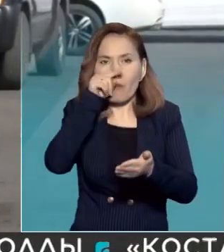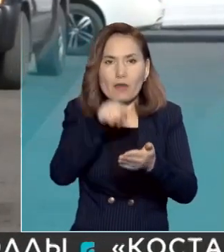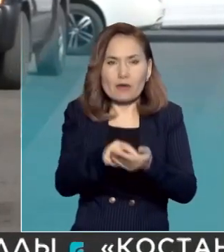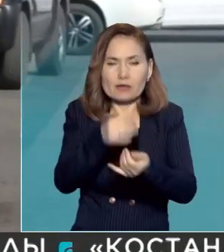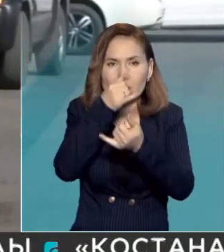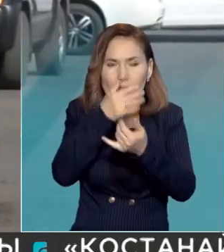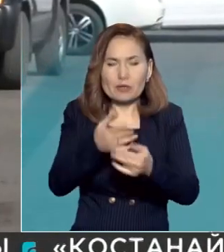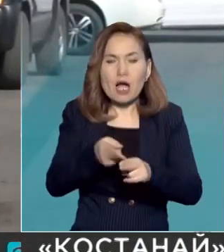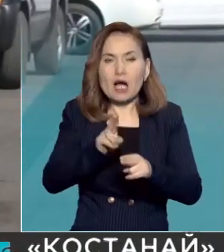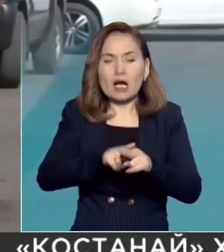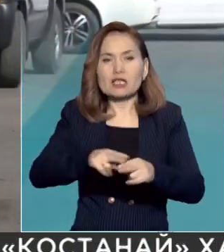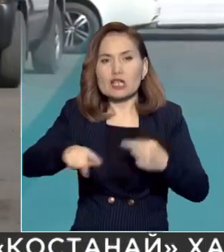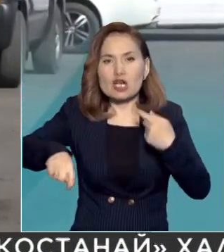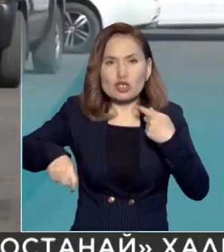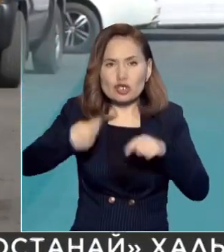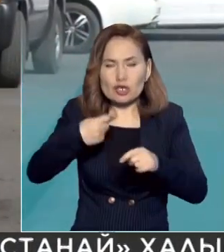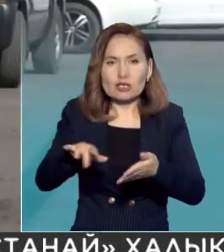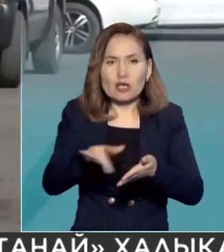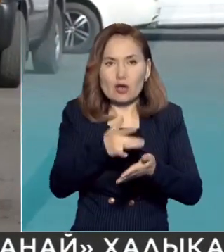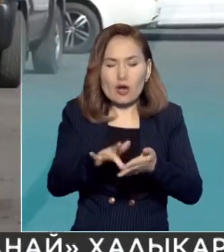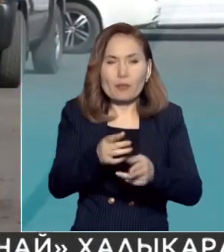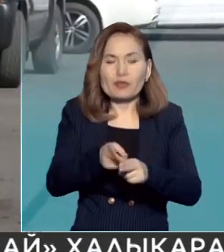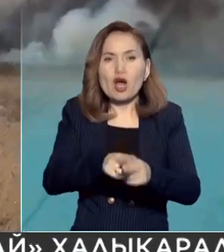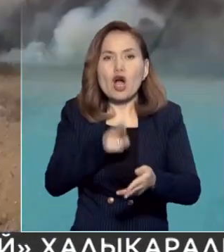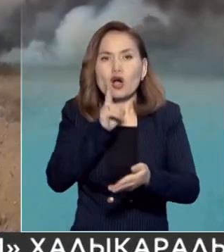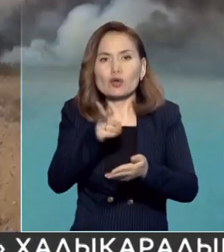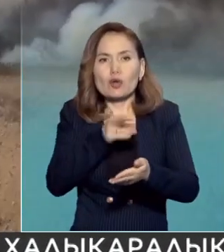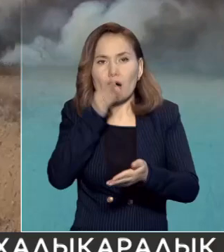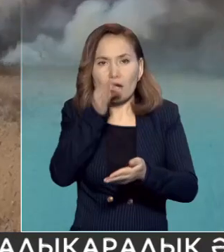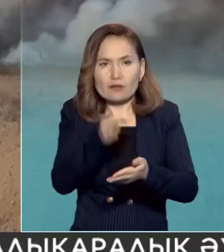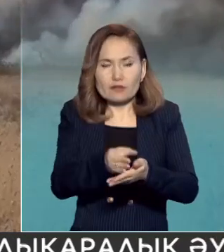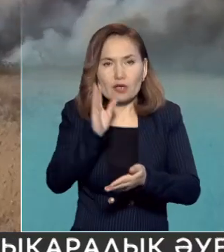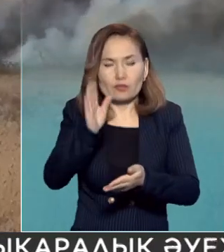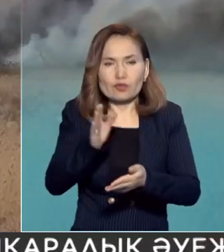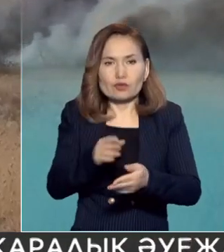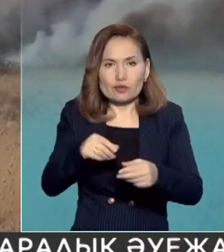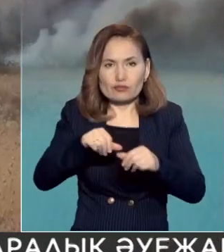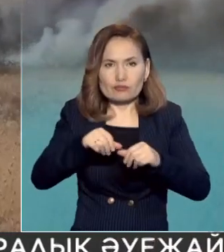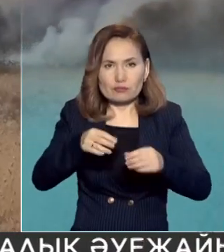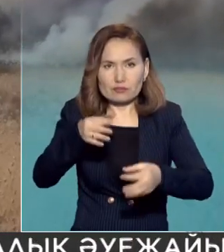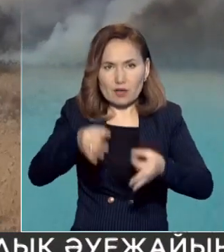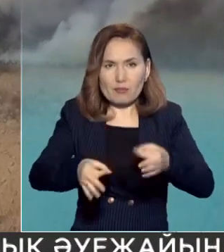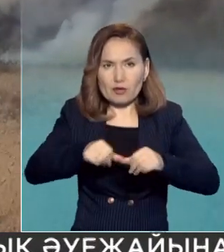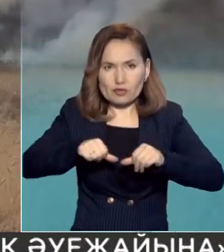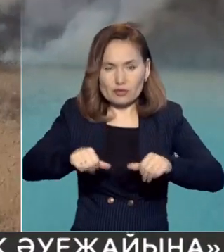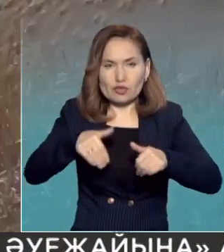көлемі есептелген жоқ. Оны кім өтейтінін сот шешеді.